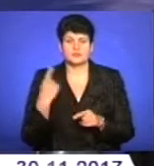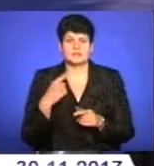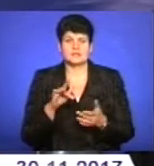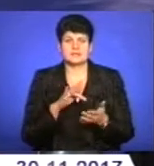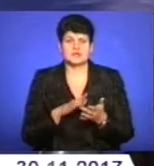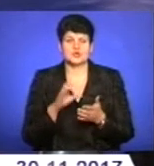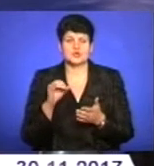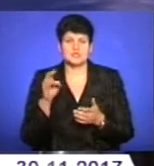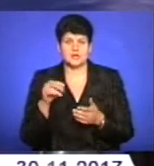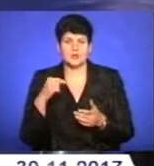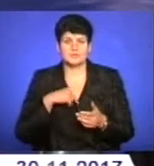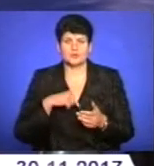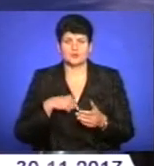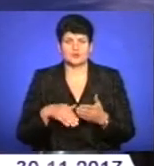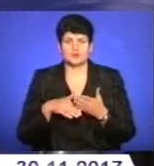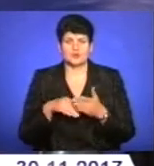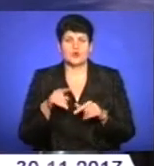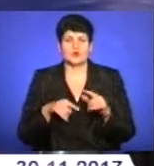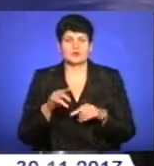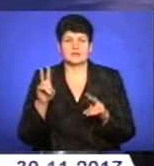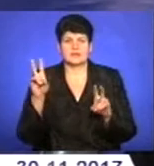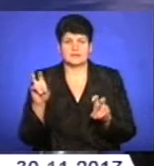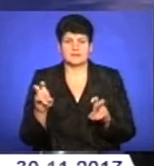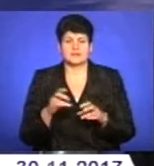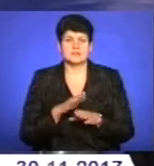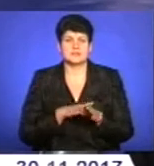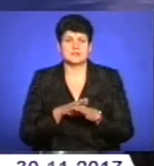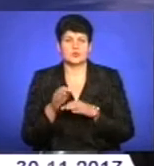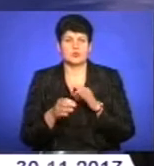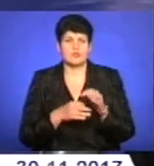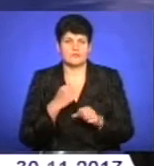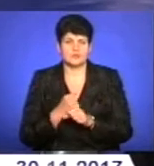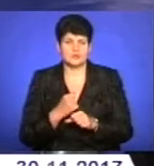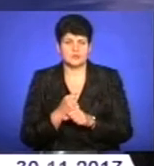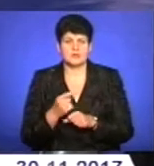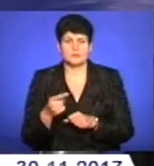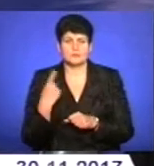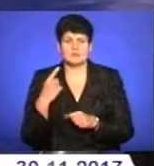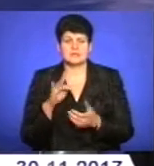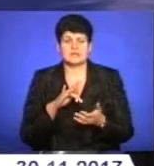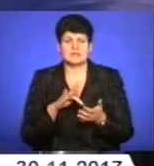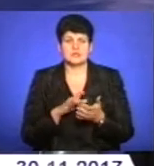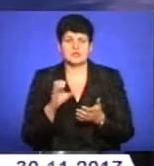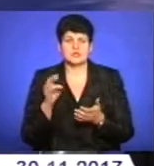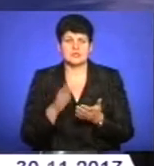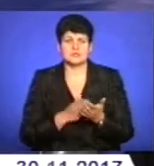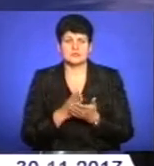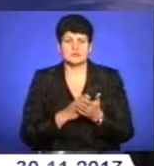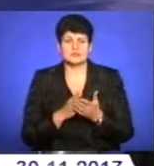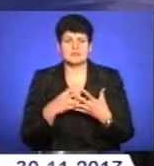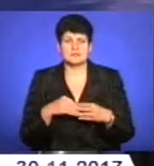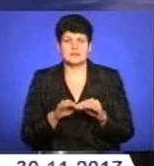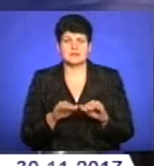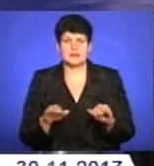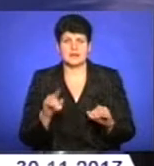центр соціально-психологічної допомоги родина, який цілодобово працює, і Тернопільський обласний центр соціальних служб для сім'ї, дітей і молоді,